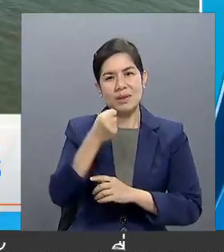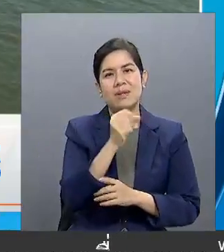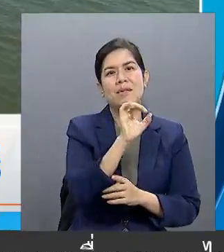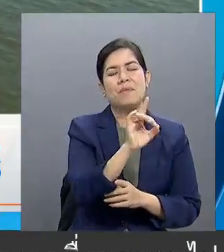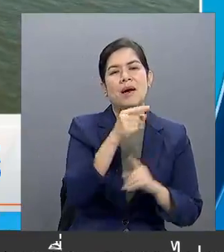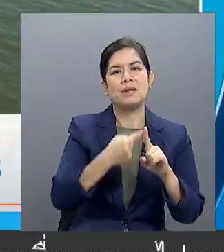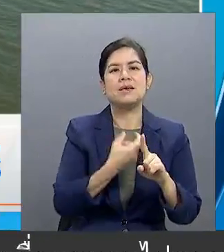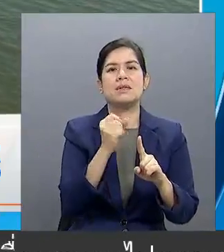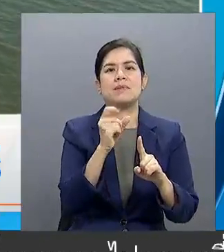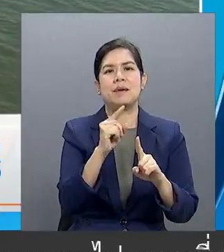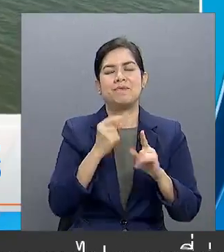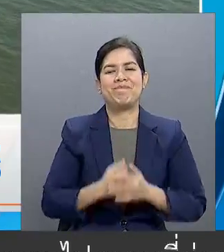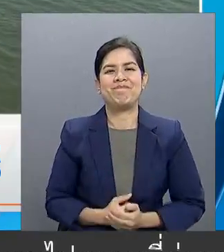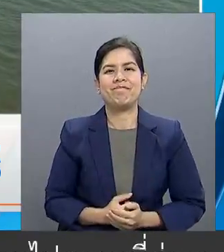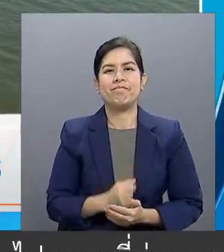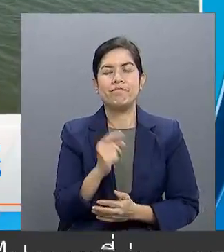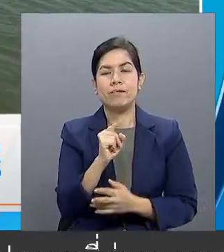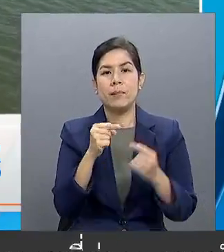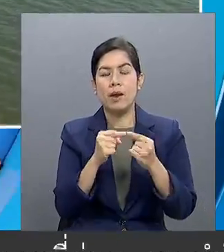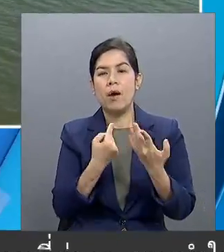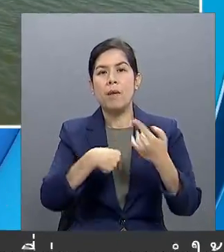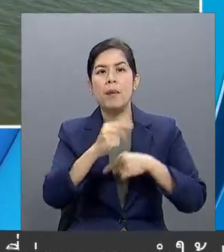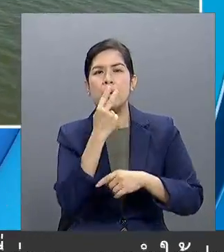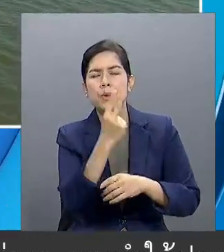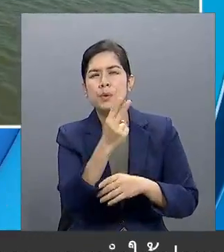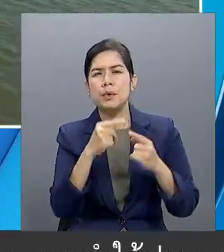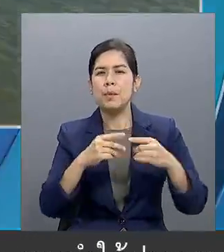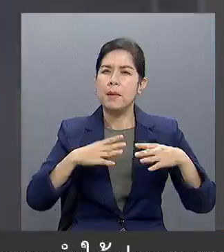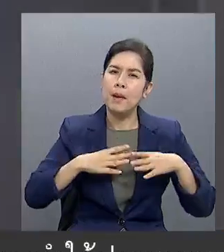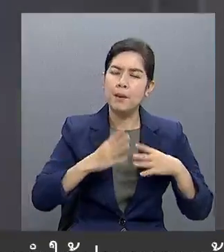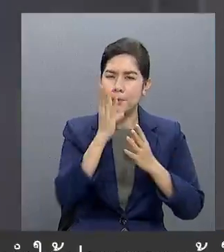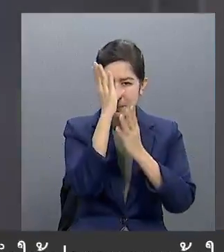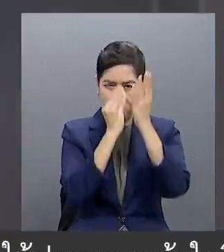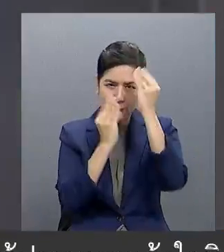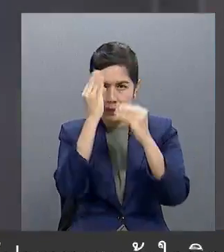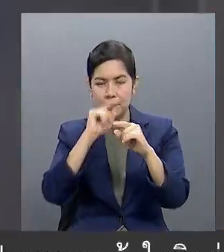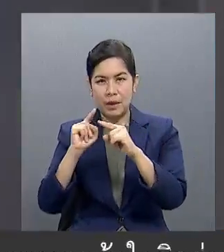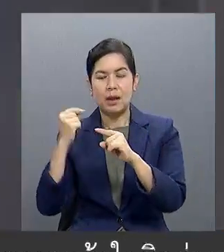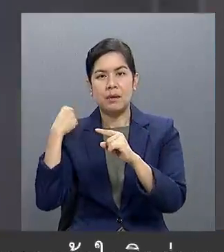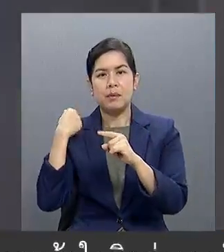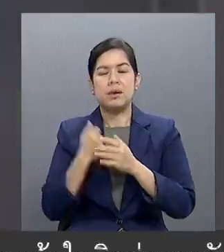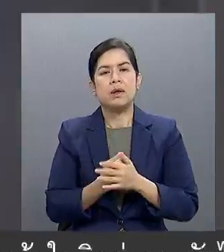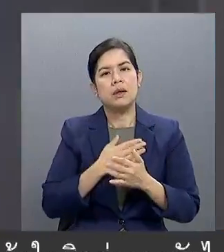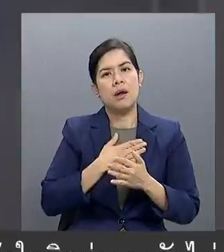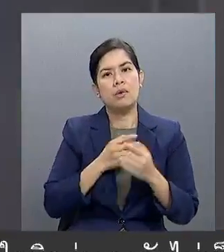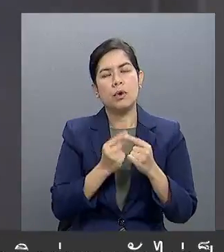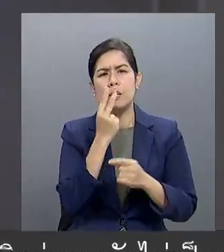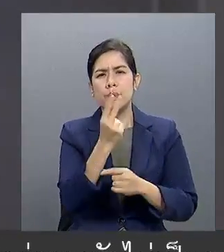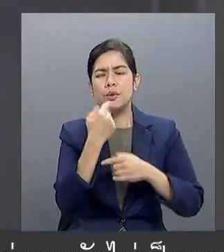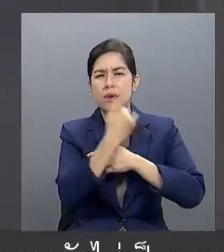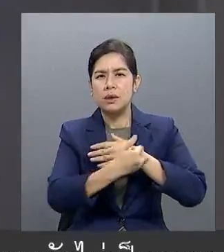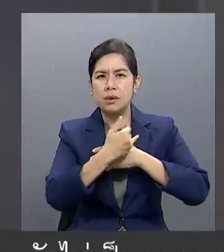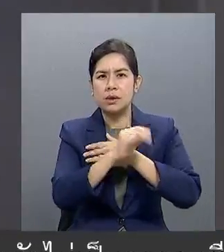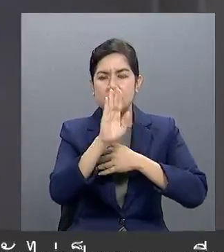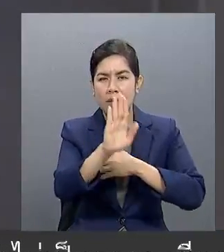ก็ถือว่าไปดื่มด่ำบรรยากาศเนาะหลายครั้งเนี่ยนะครับเราหาที่ท่องเที่ยวจากต่างประเทศจริงๆแล้วในไทยเองก็มีหลาย